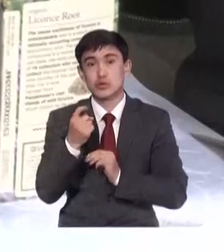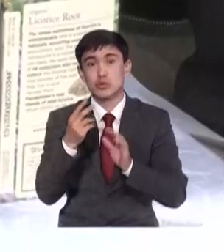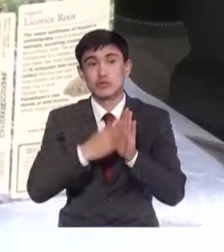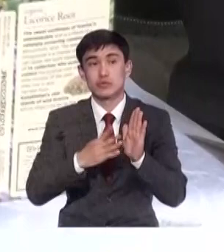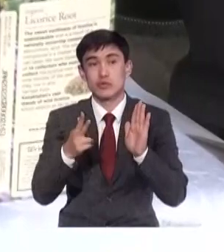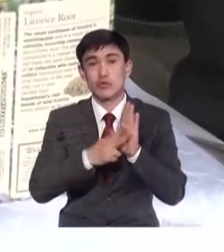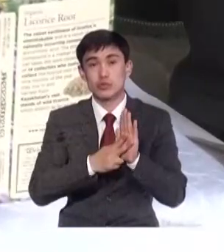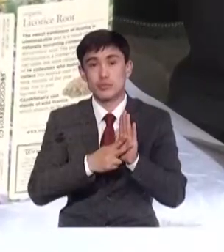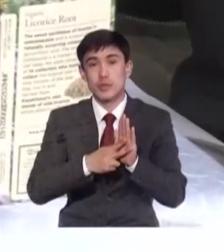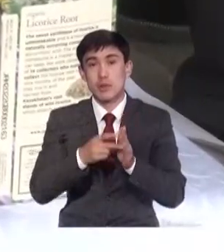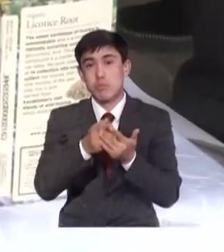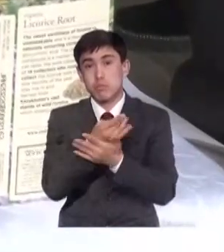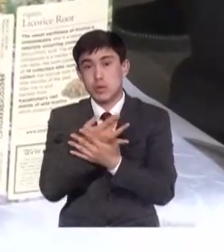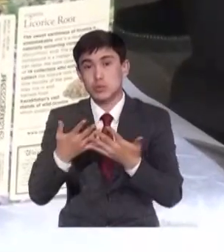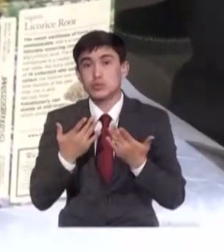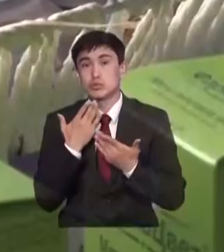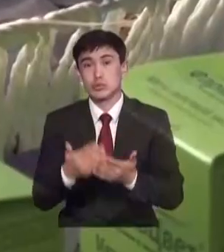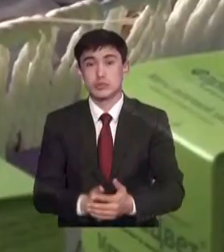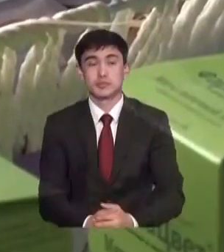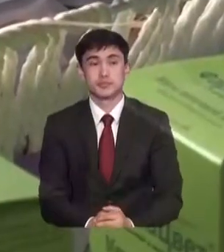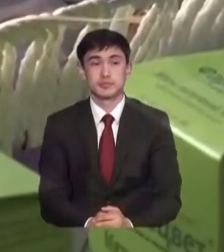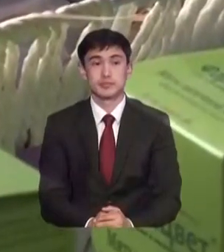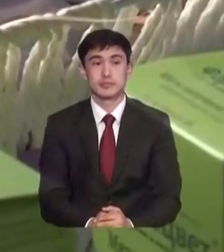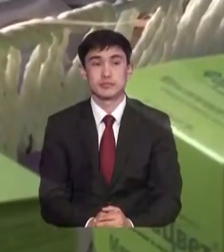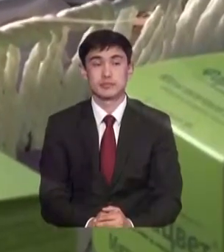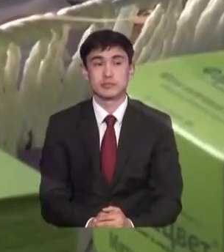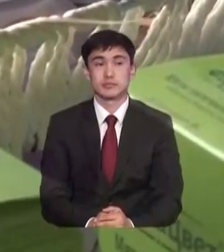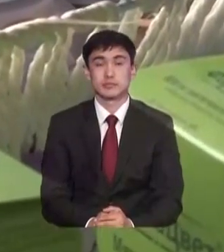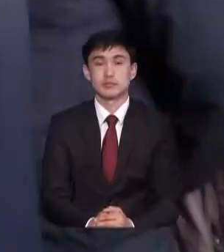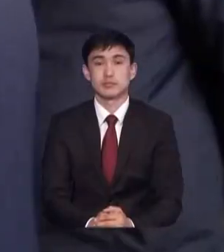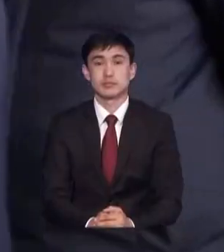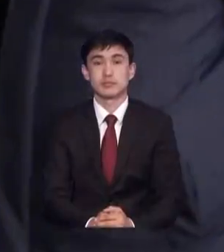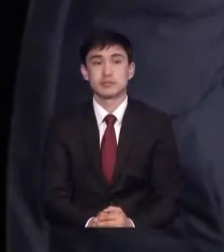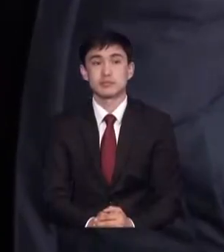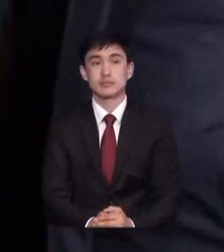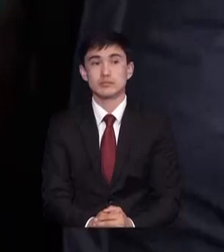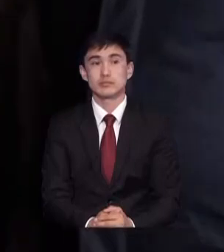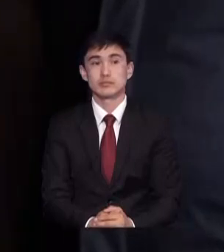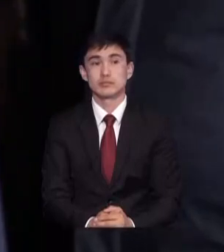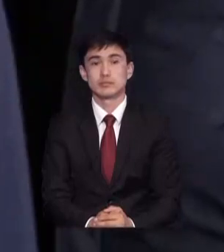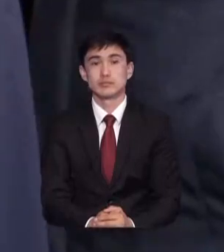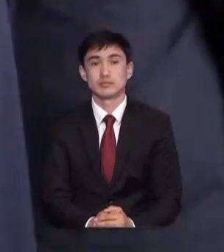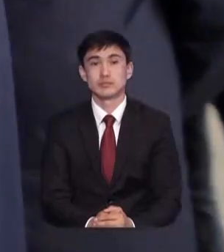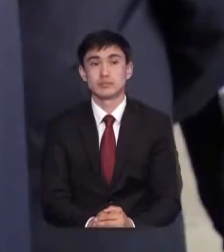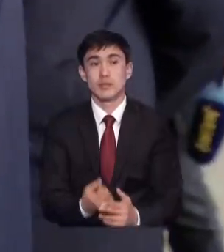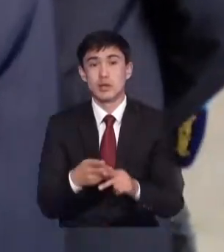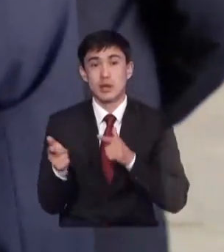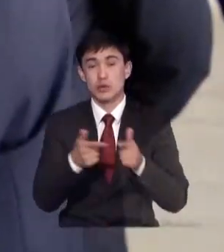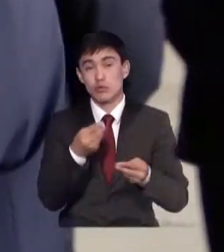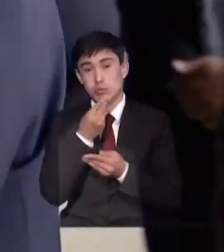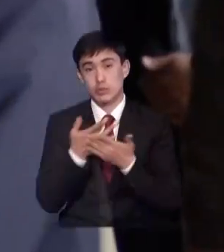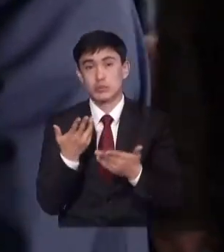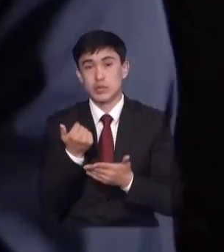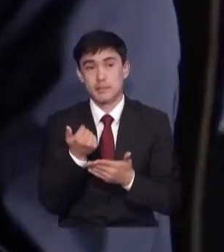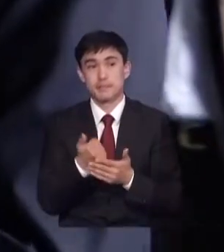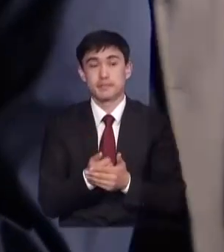198 тонн продукции из спроса. Мировой рынок очень большой, емкий. Это готовые продукты? Это готовые, да,